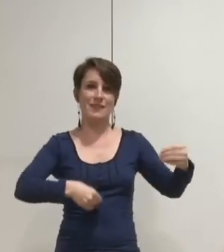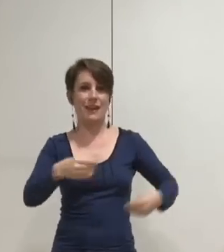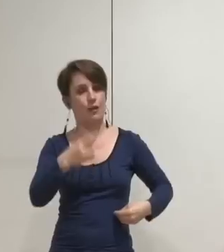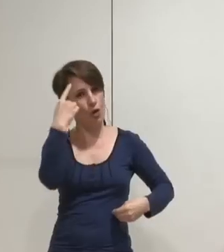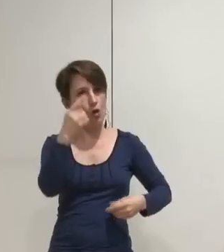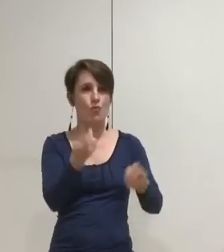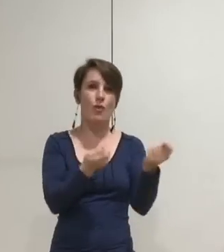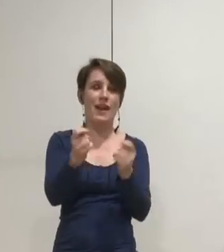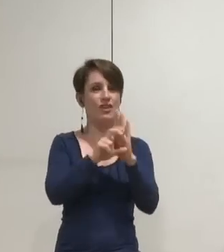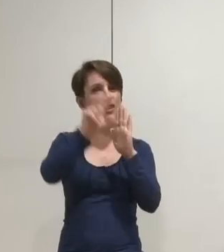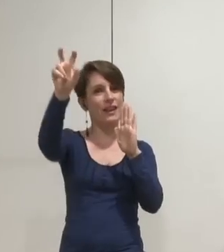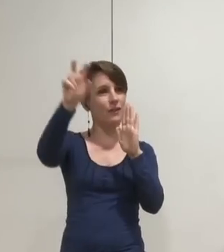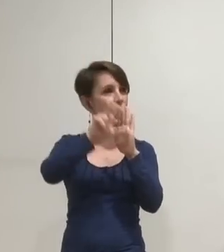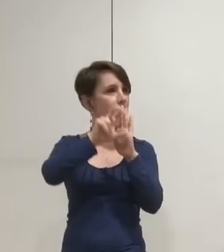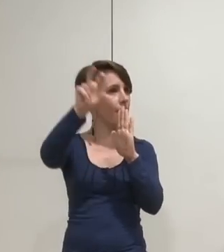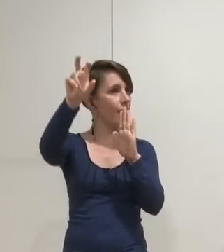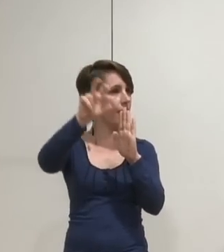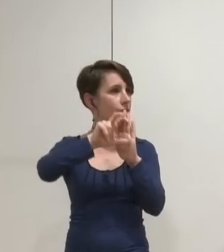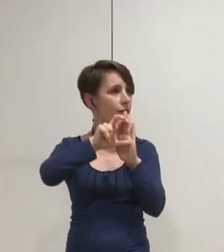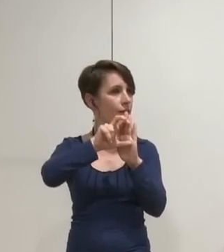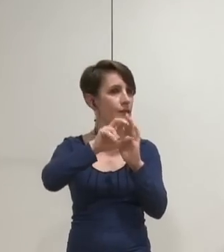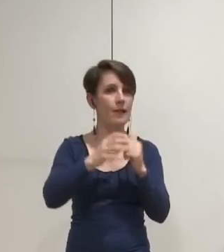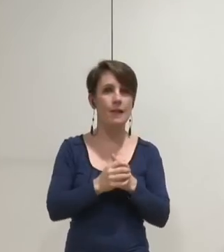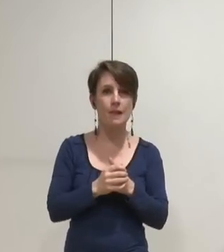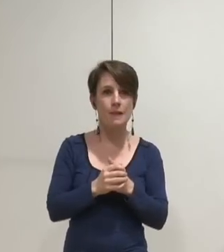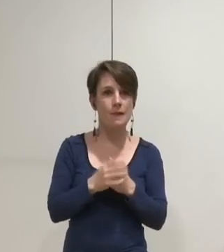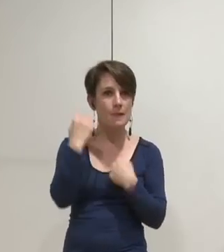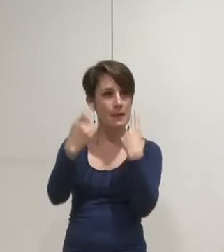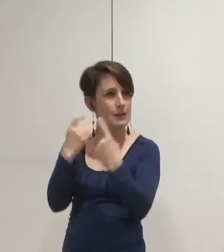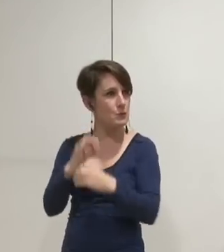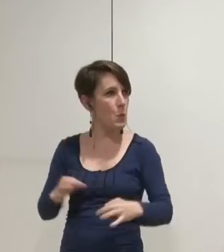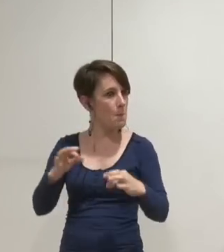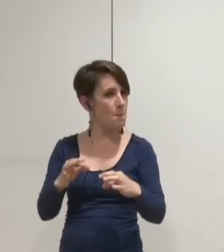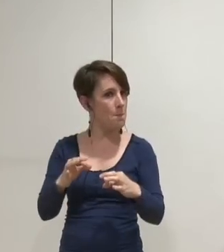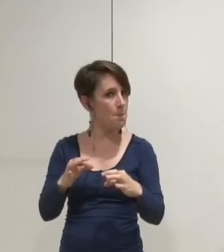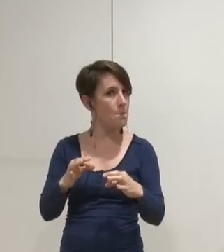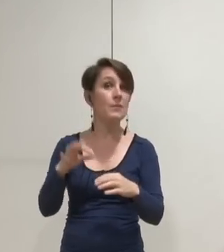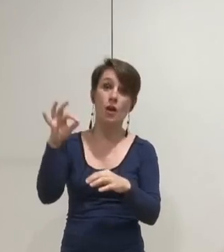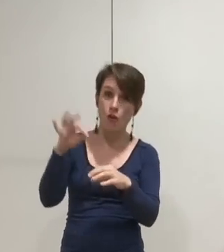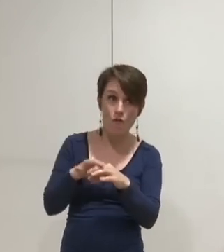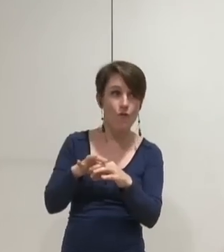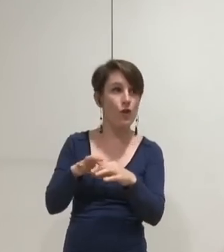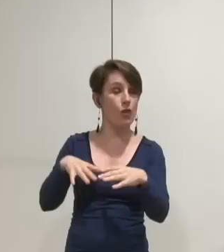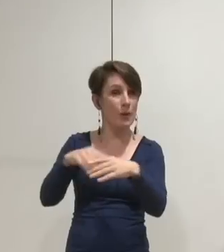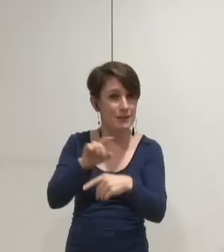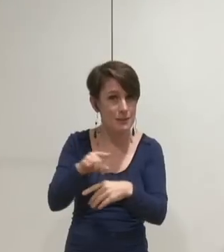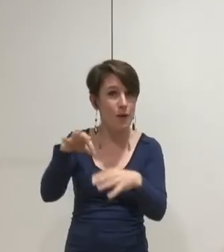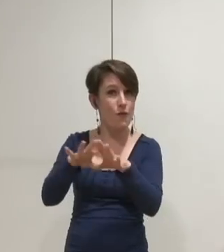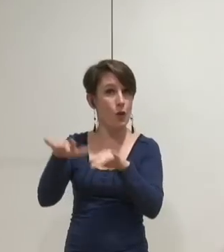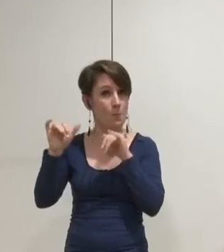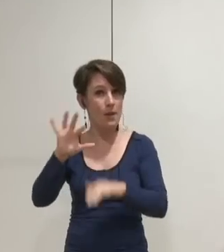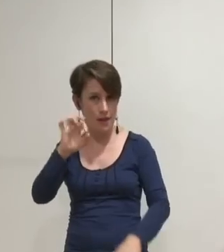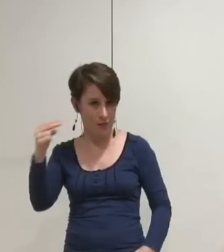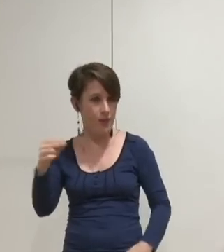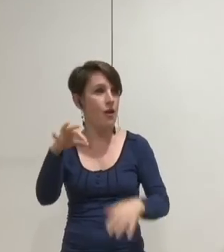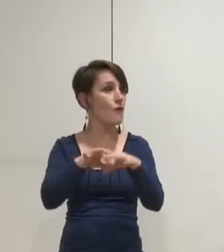téléphérique grandob Bastille pas de question je la met au voix qui ne prend pas part au vote qui s'abstient Front